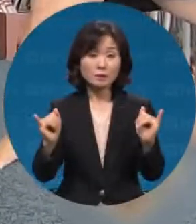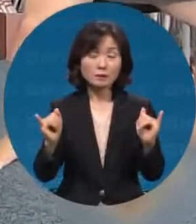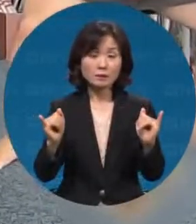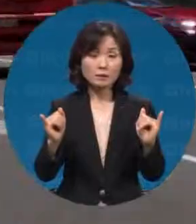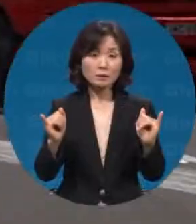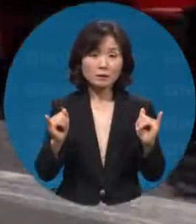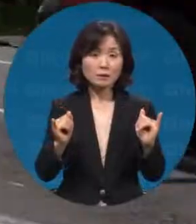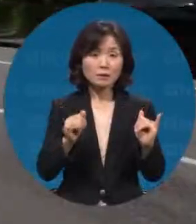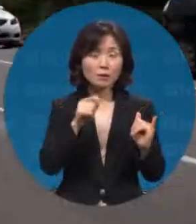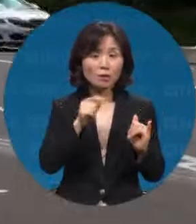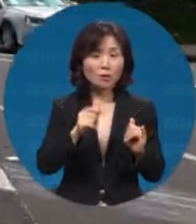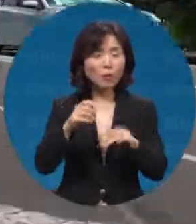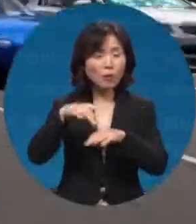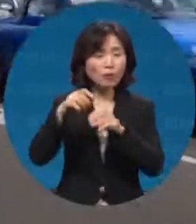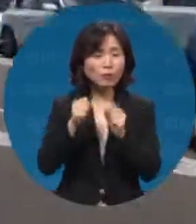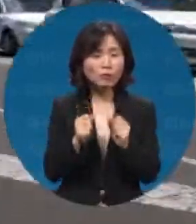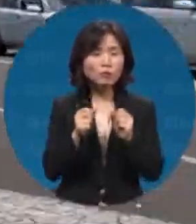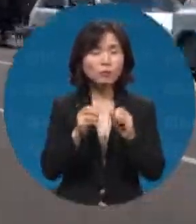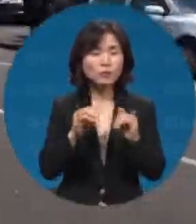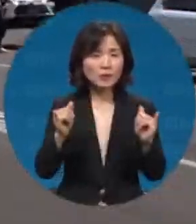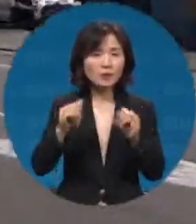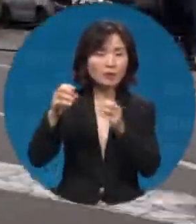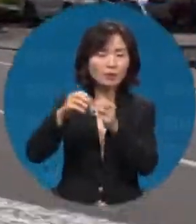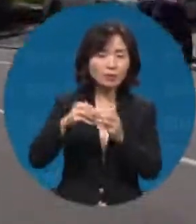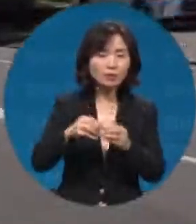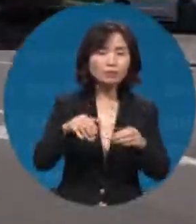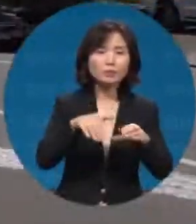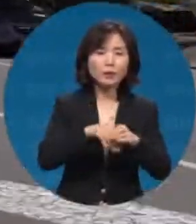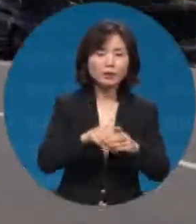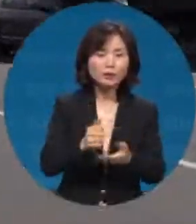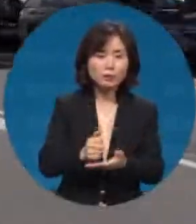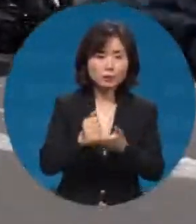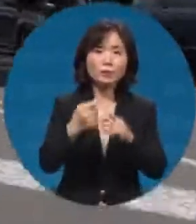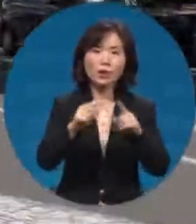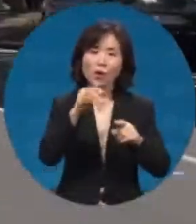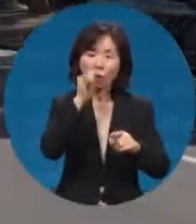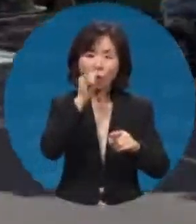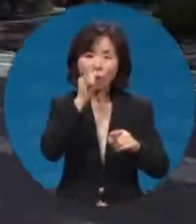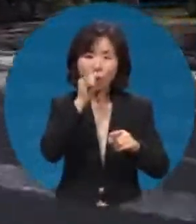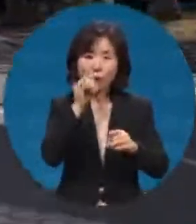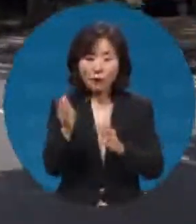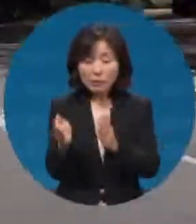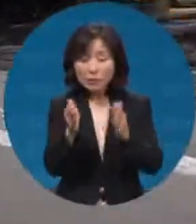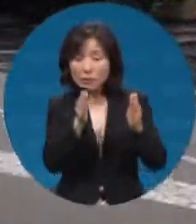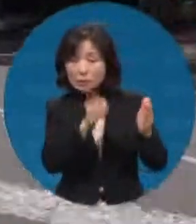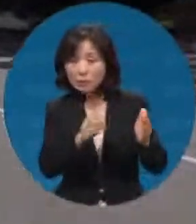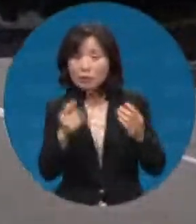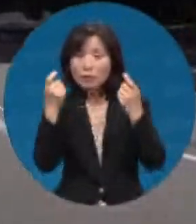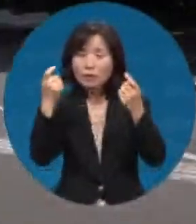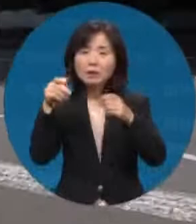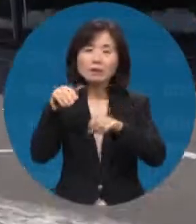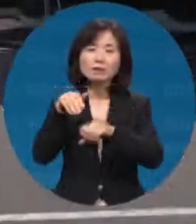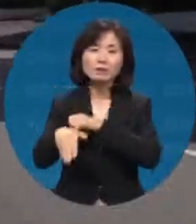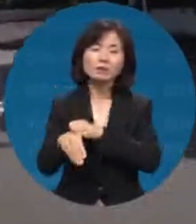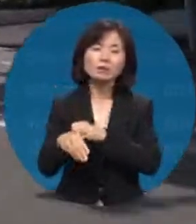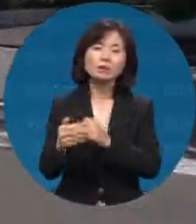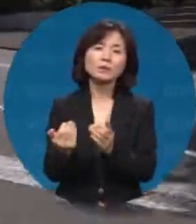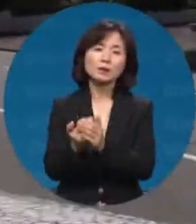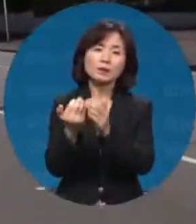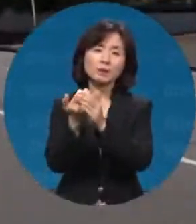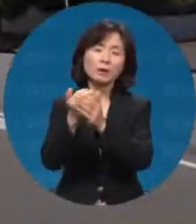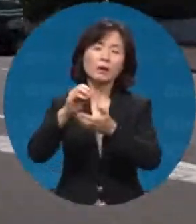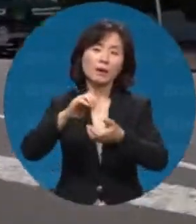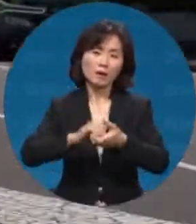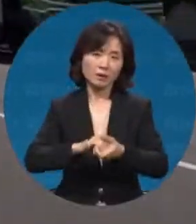뉴질랜드는 비교적 원주민의 전통 문화를 존중한다는 평가를 받아왔지만 한편으로는 관광용으로만 발전시켰을 뿐이라는